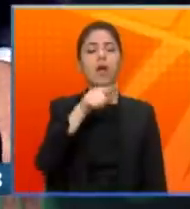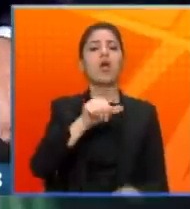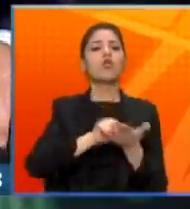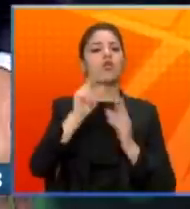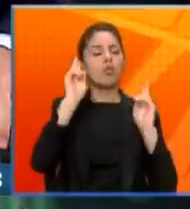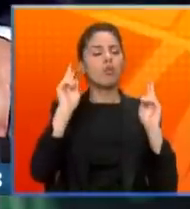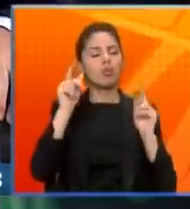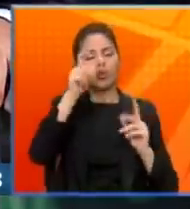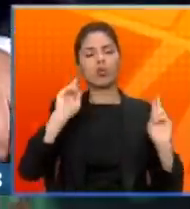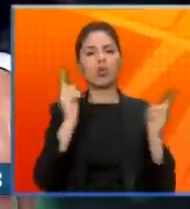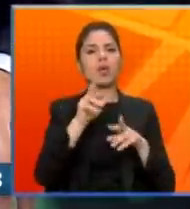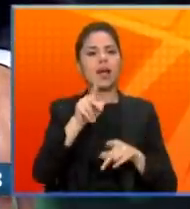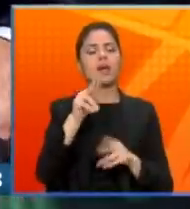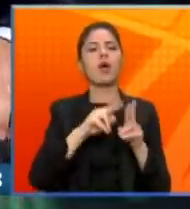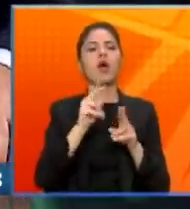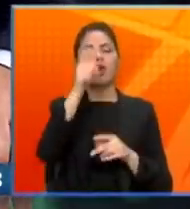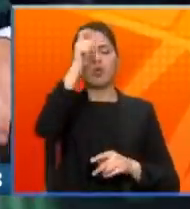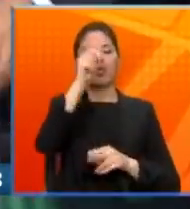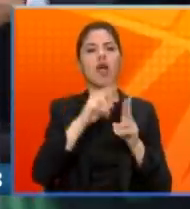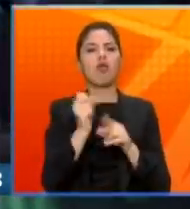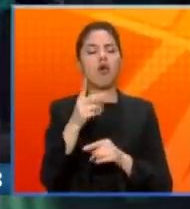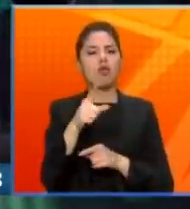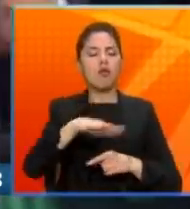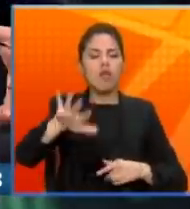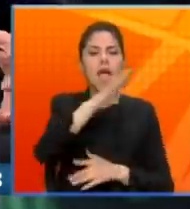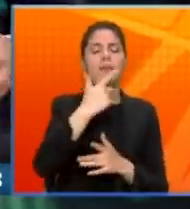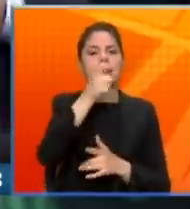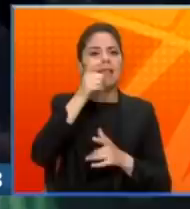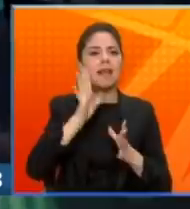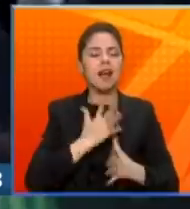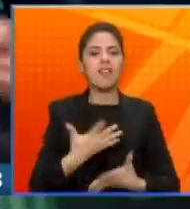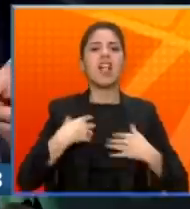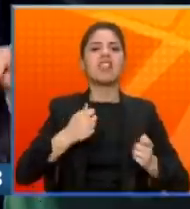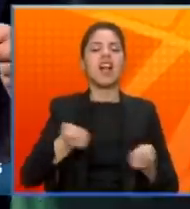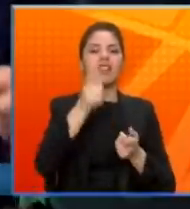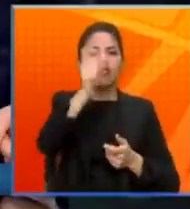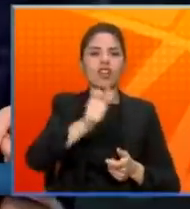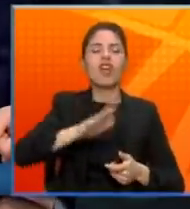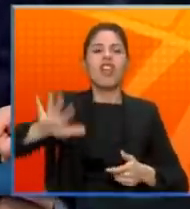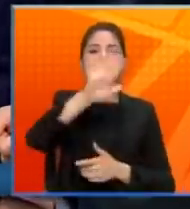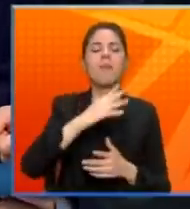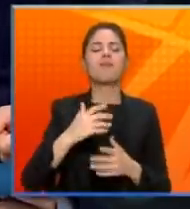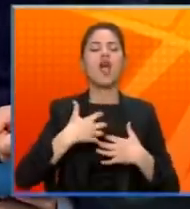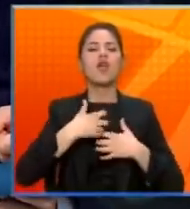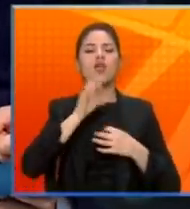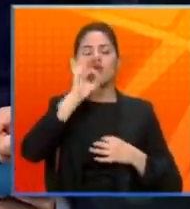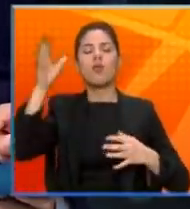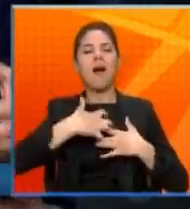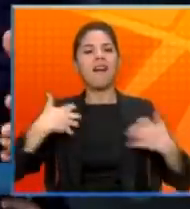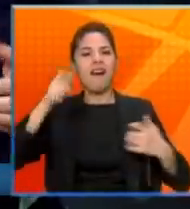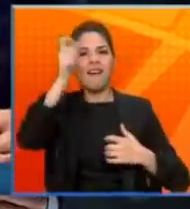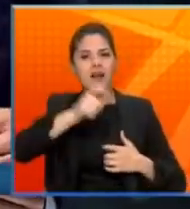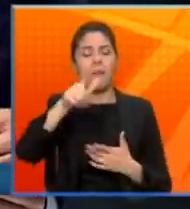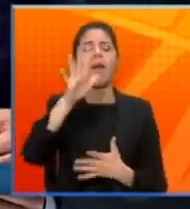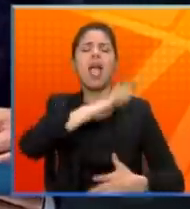Tüm dünya gibi Türkiye koronavirüse karşı teyakkuzda. Sağlık çalışanları bu dönemin kahramanları. Ben onlara süper kahramanlar diyorum. Canla başla